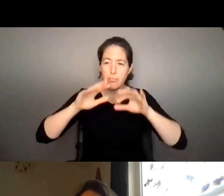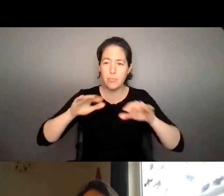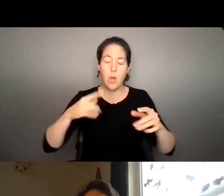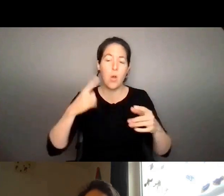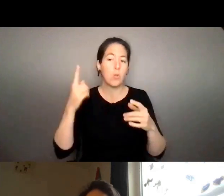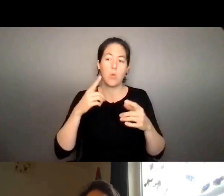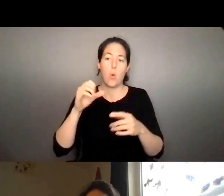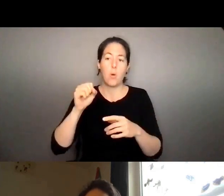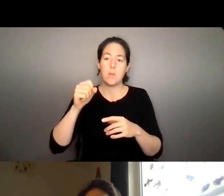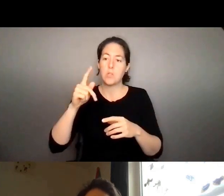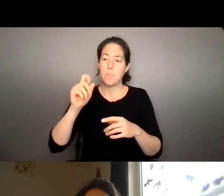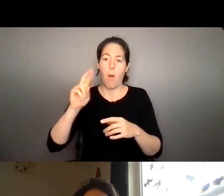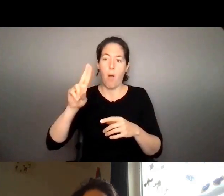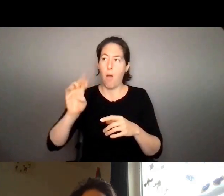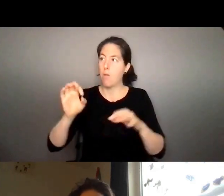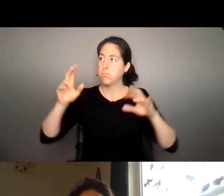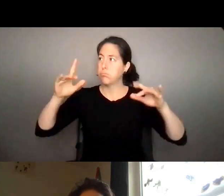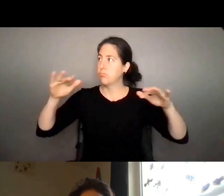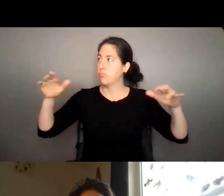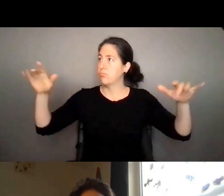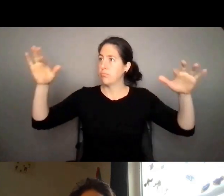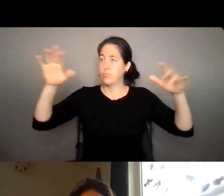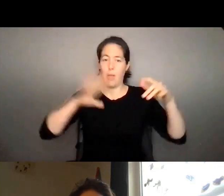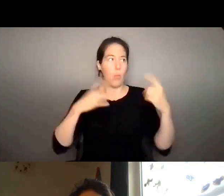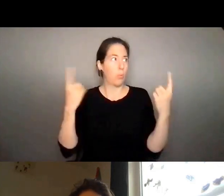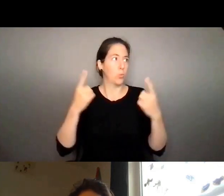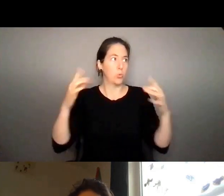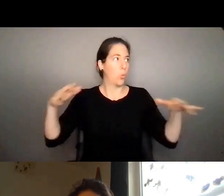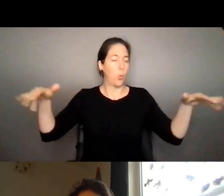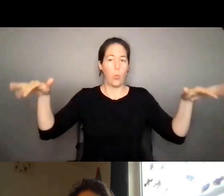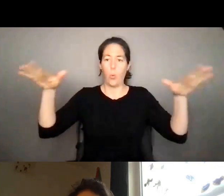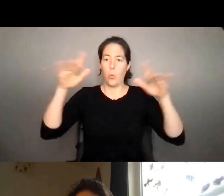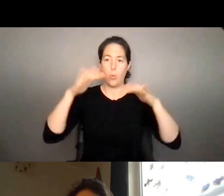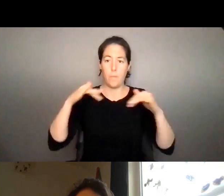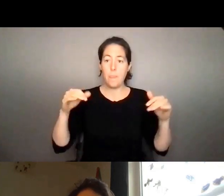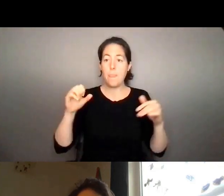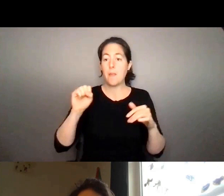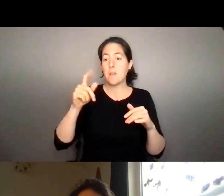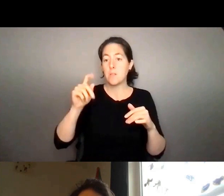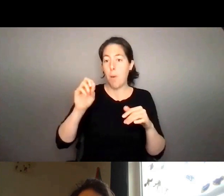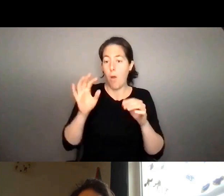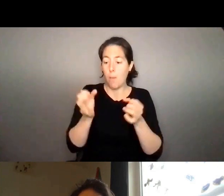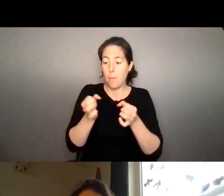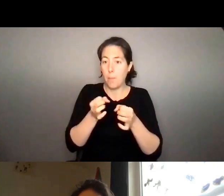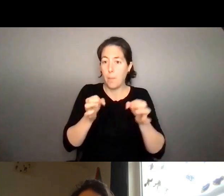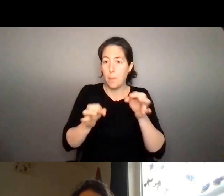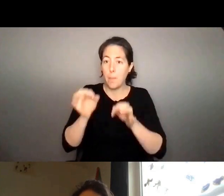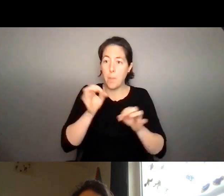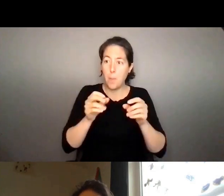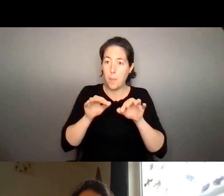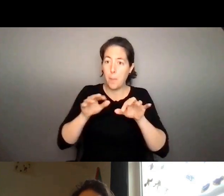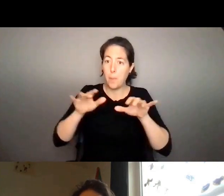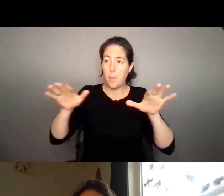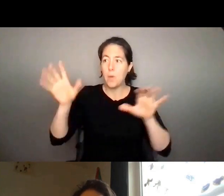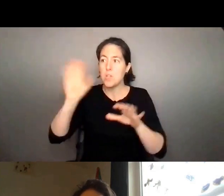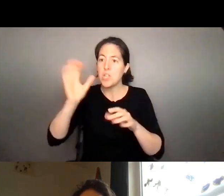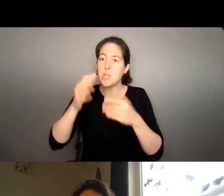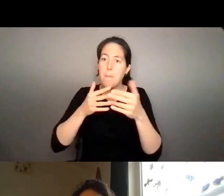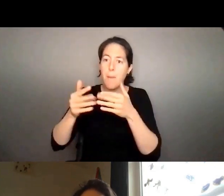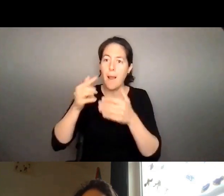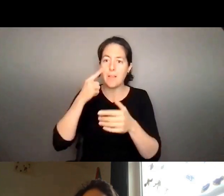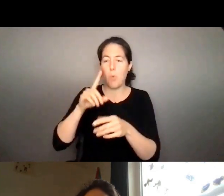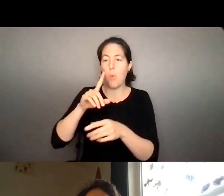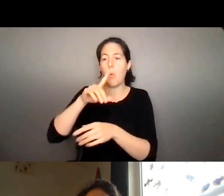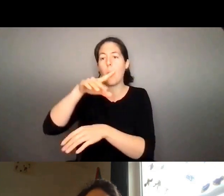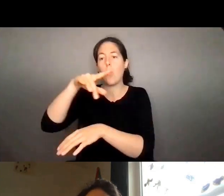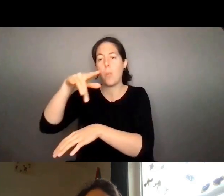spores en suspens autour de nous. Puis, ces spores-là vont chercher une niche environnementale dans laquelle germer. Fait